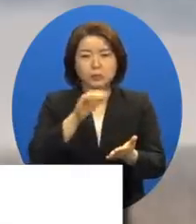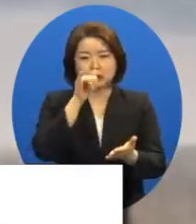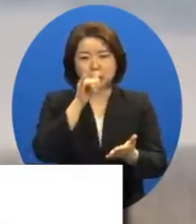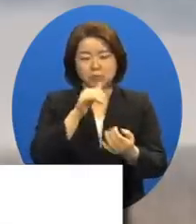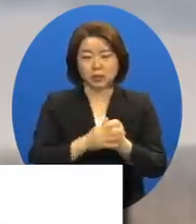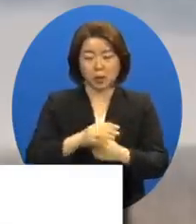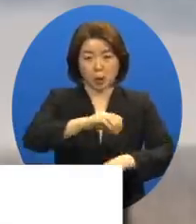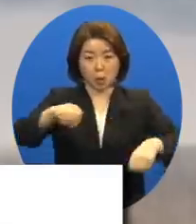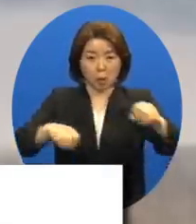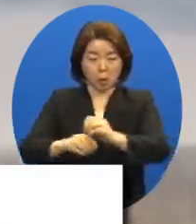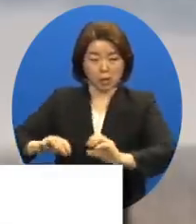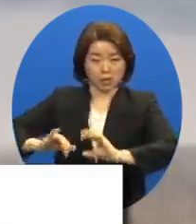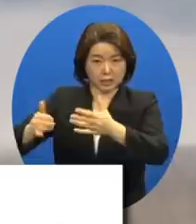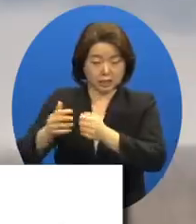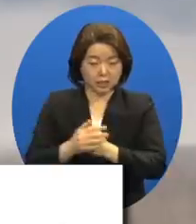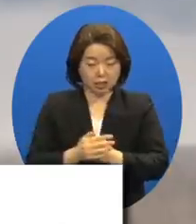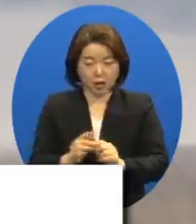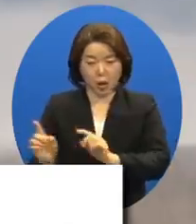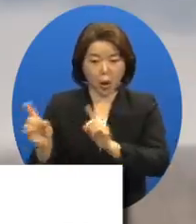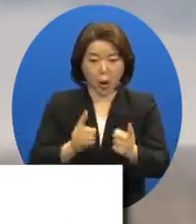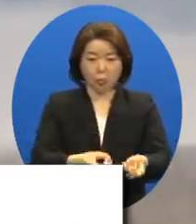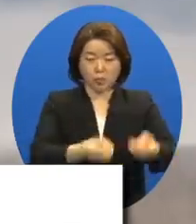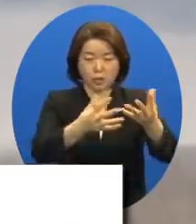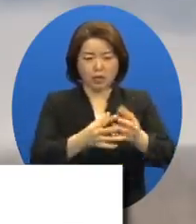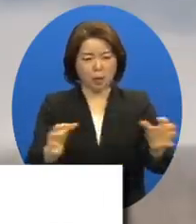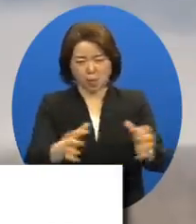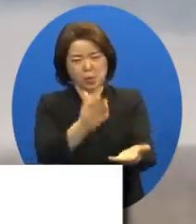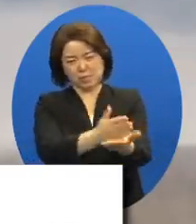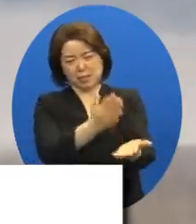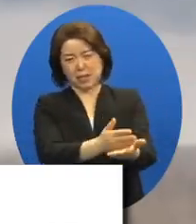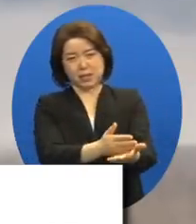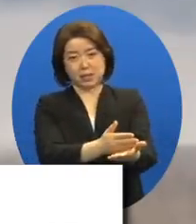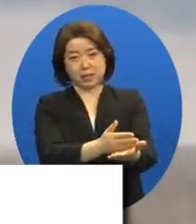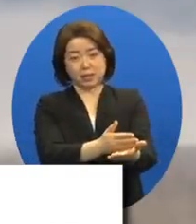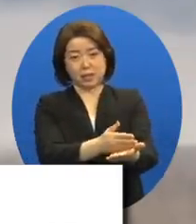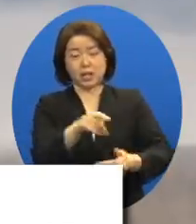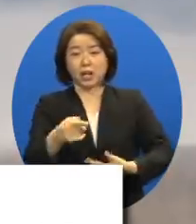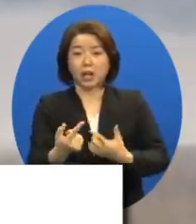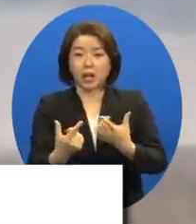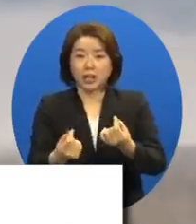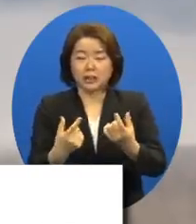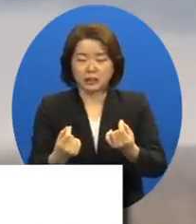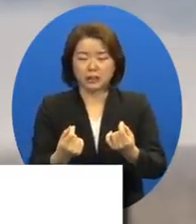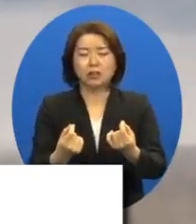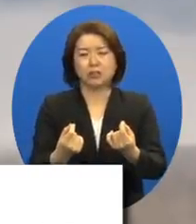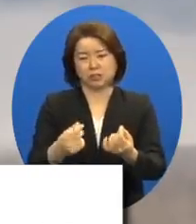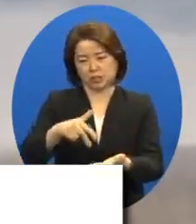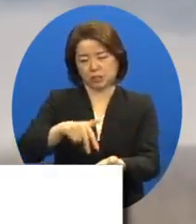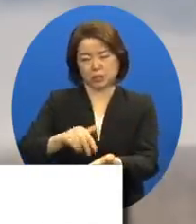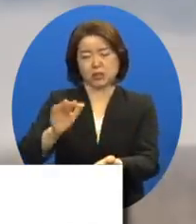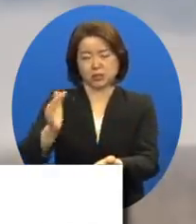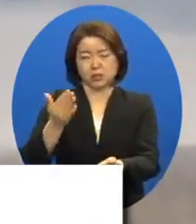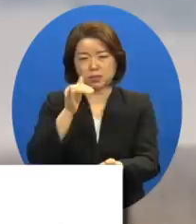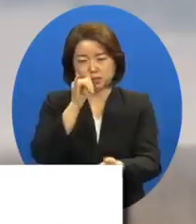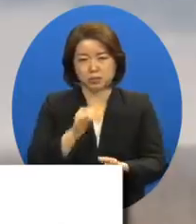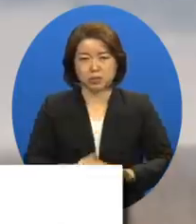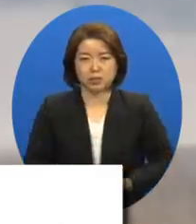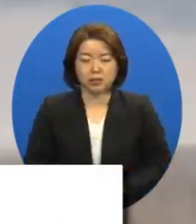세상은 부활절 예배 좀 보이지 마라 그런 지경이 되어 버렸습니다